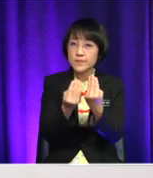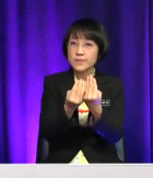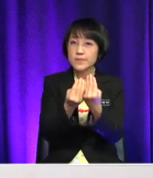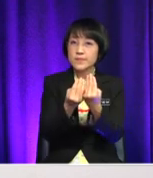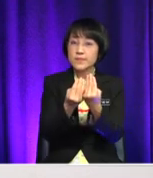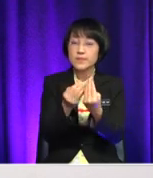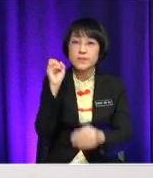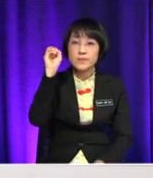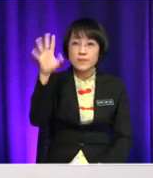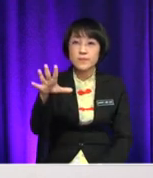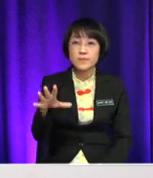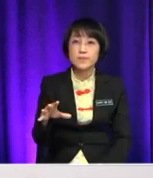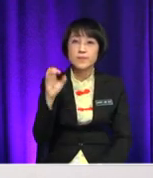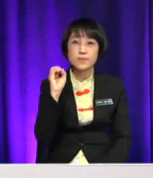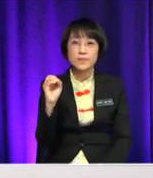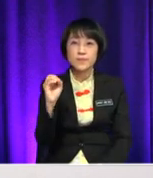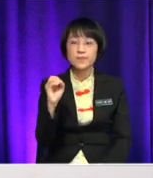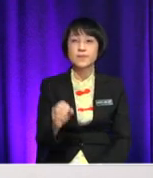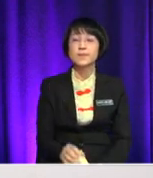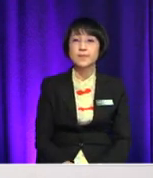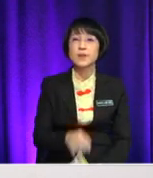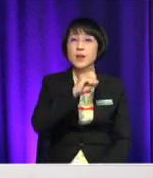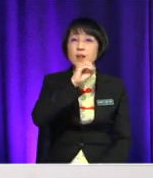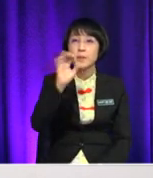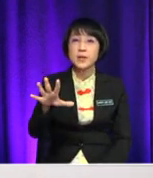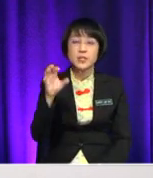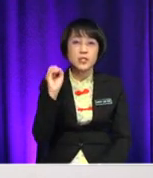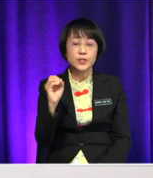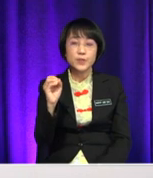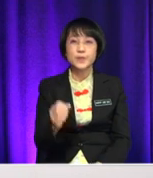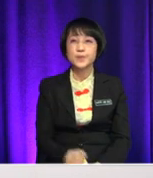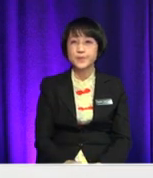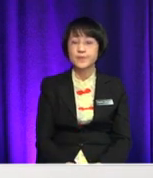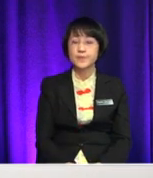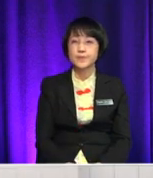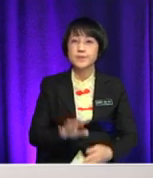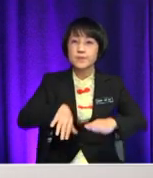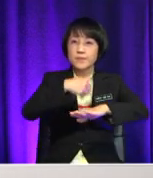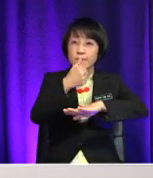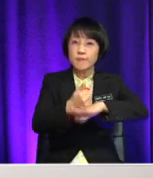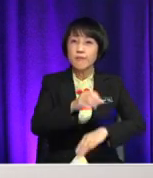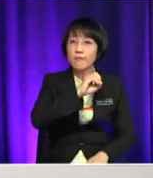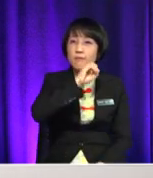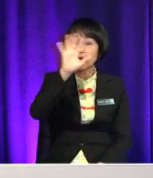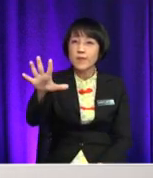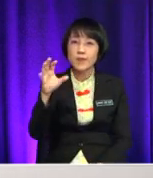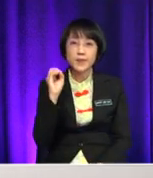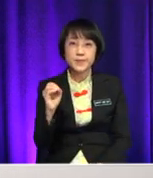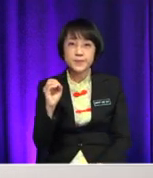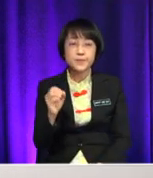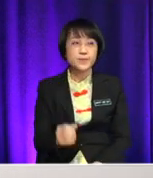pertama di Indonesia antara kejayaan yang dicapai selepas penyepuhan trachiro Langkawi ialah UNESCO